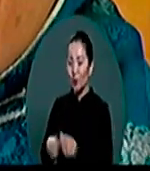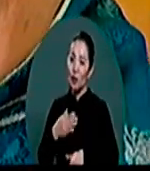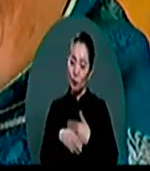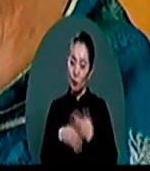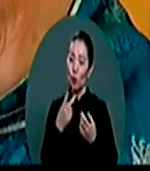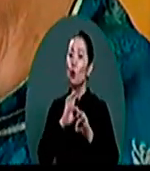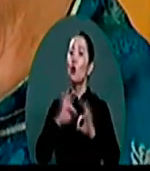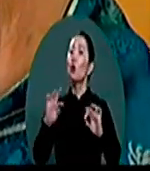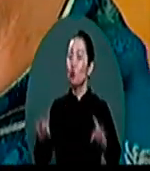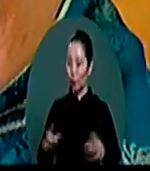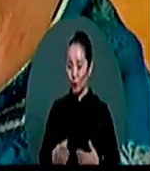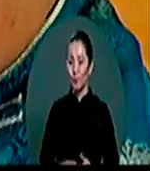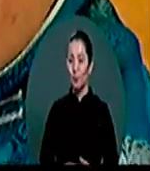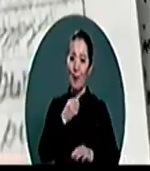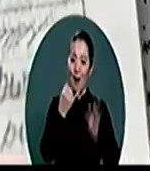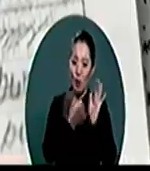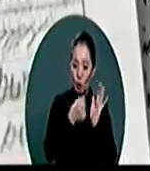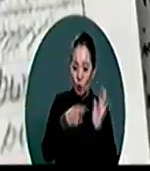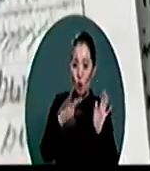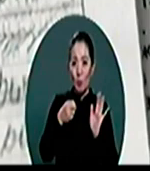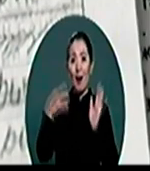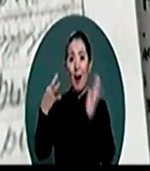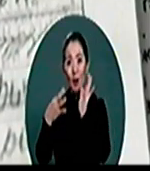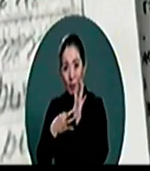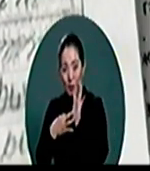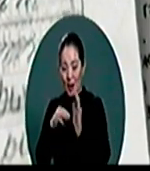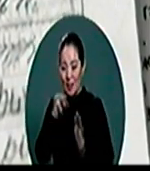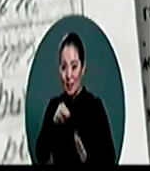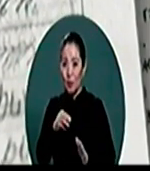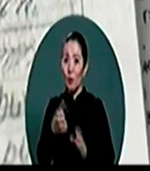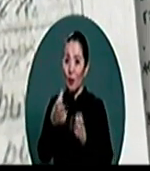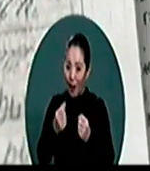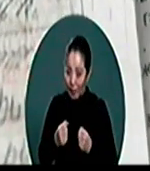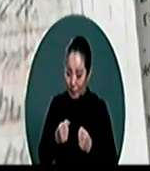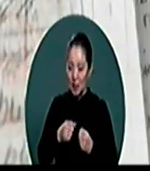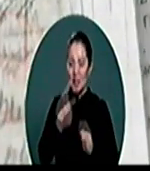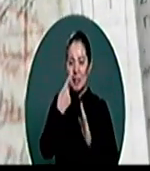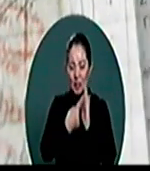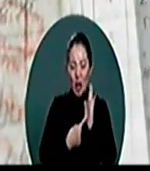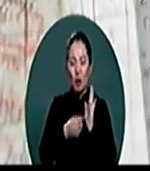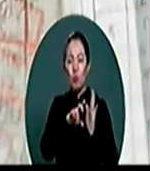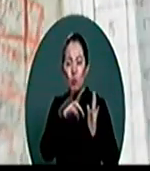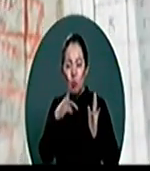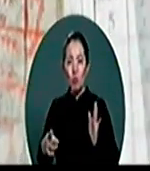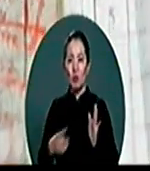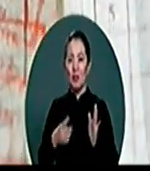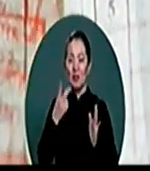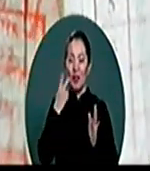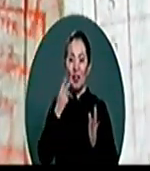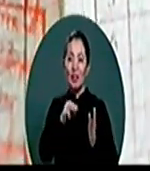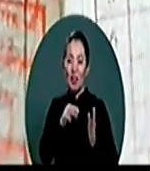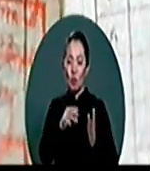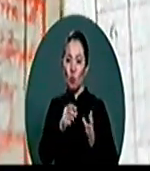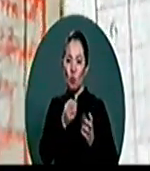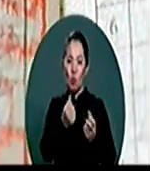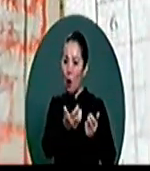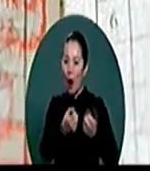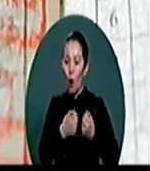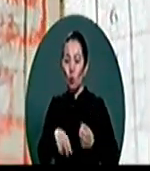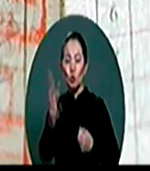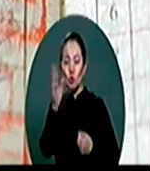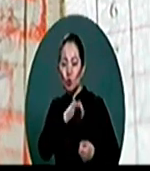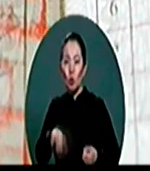юмда хүртэл зарцуулал ингээ явахар чинь шал үр алга. 16-аас 18 онд авсан тэтгэвэр чинь ерөөсөө анх эхлээд нэг сар болгон тэтгэврээ бид